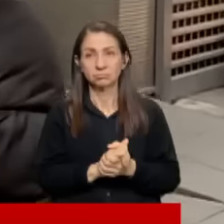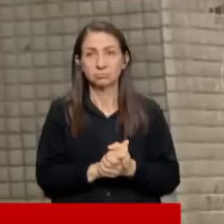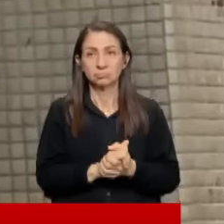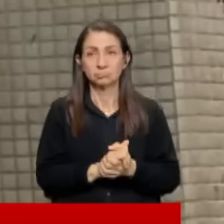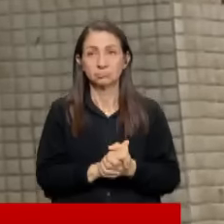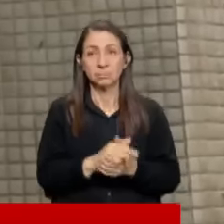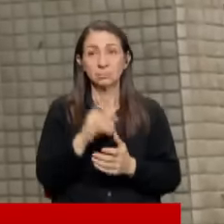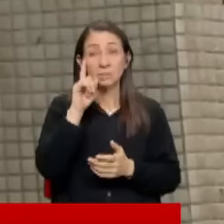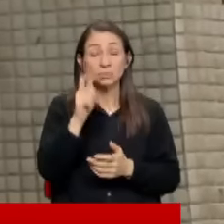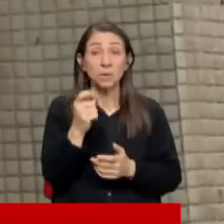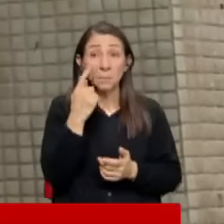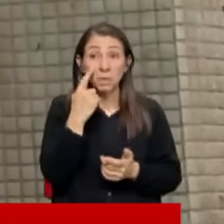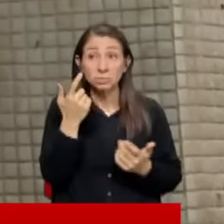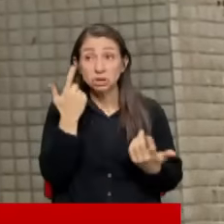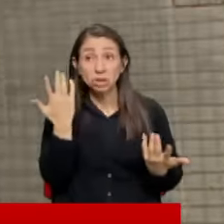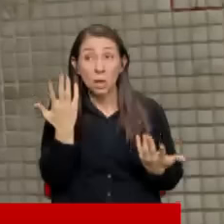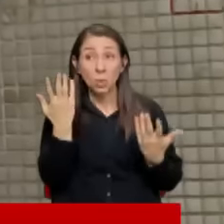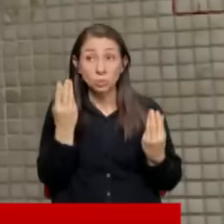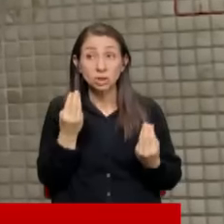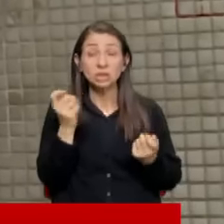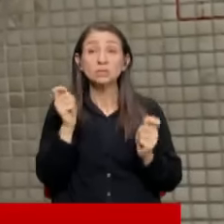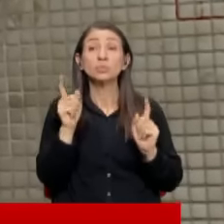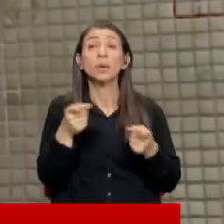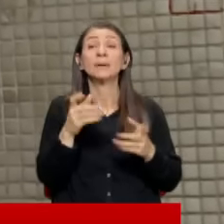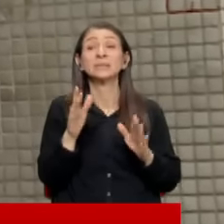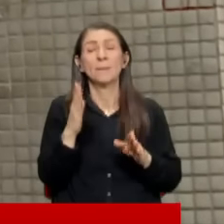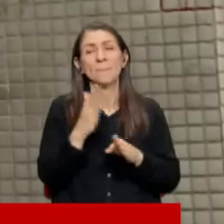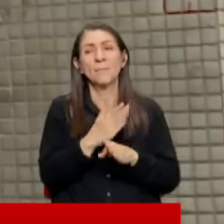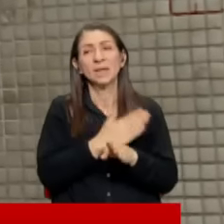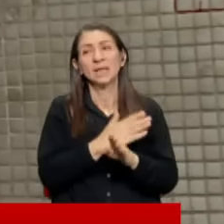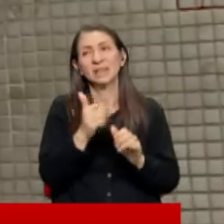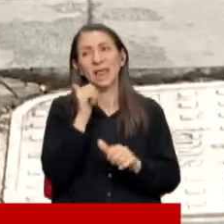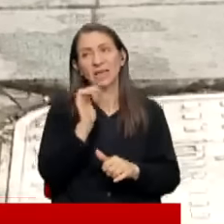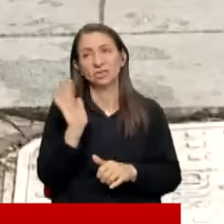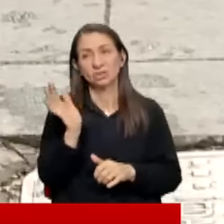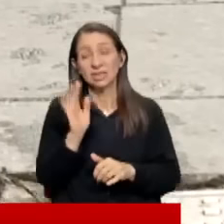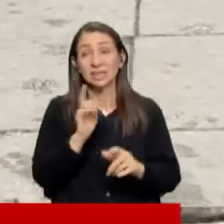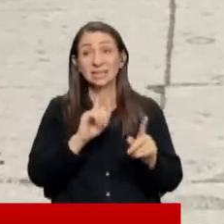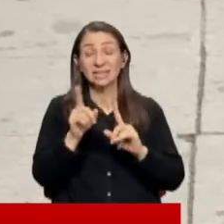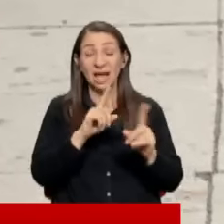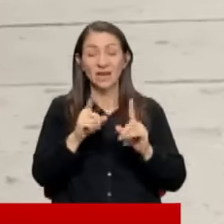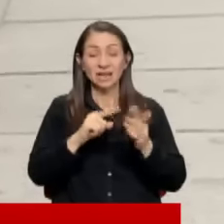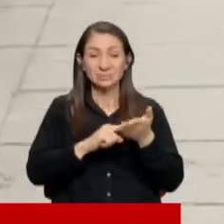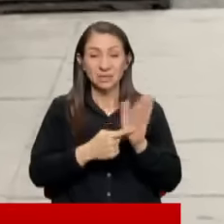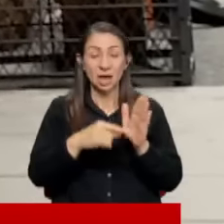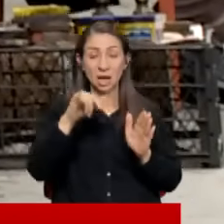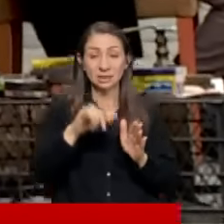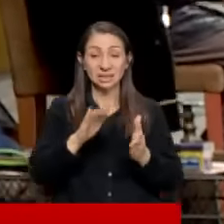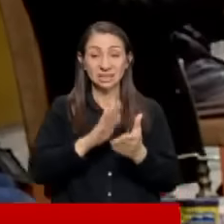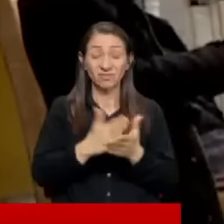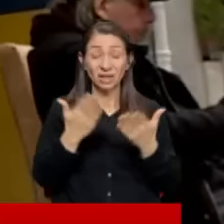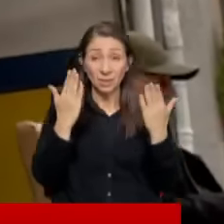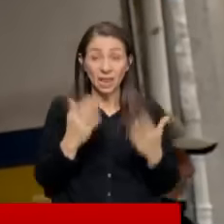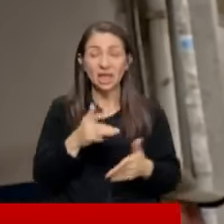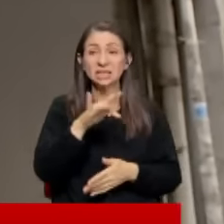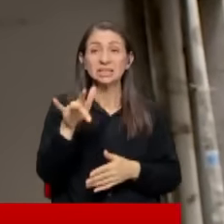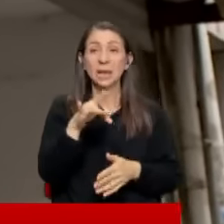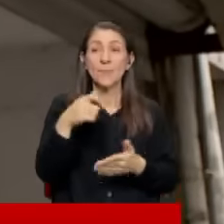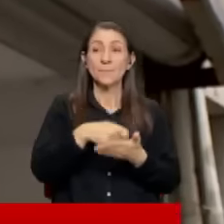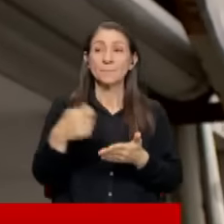kalacak. Başvuracağız, bakalım inşallah olursa, iş bulamazsak memleketimize geri döneceğiz. Davayla kanıtlanan haklı istifada bile